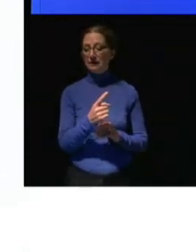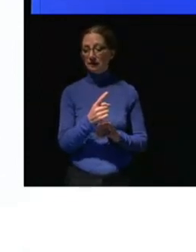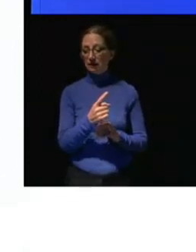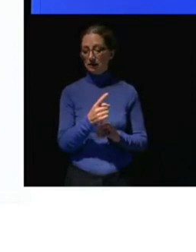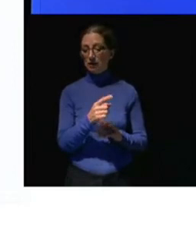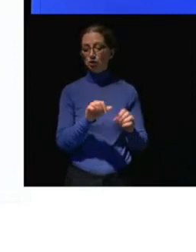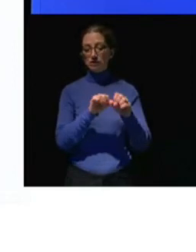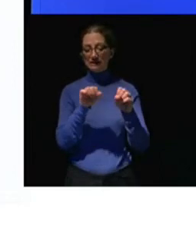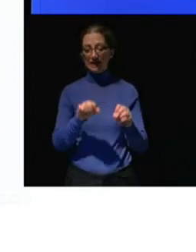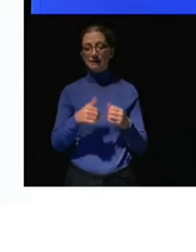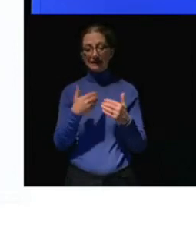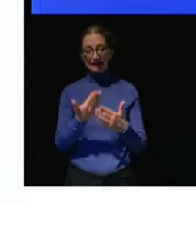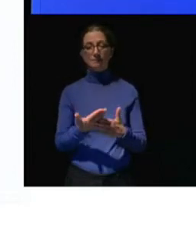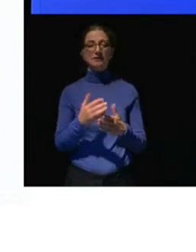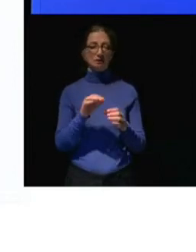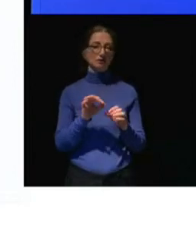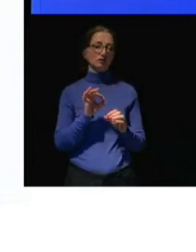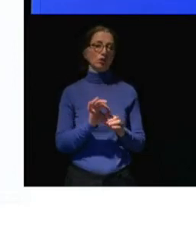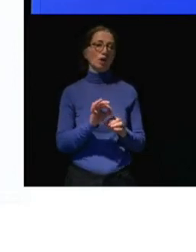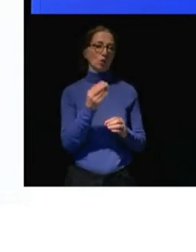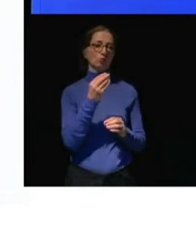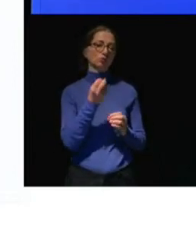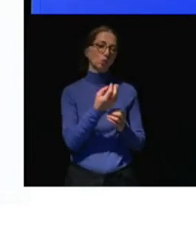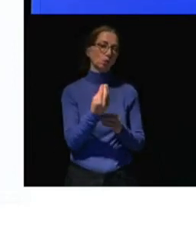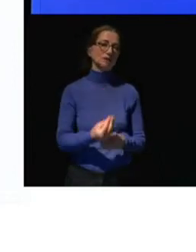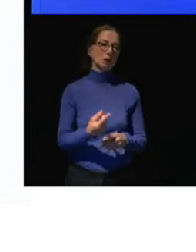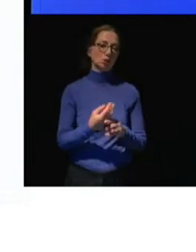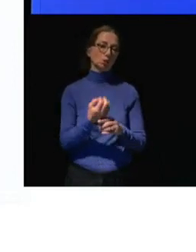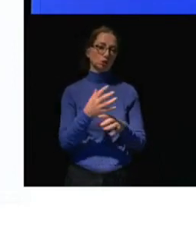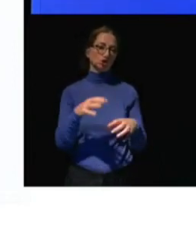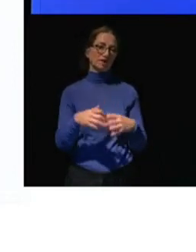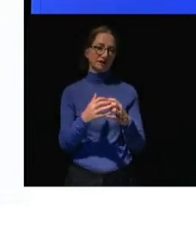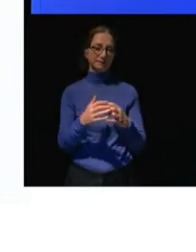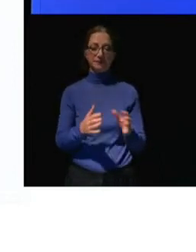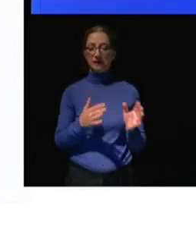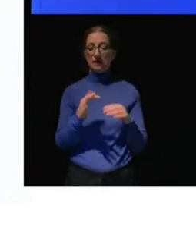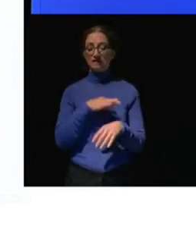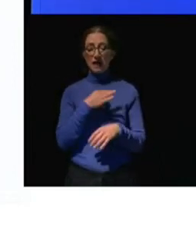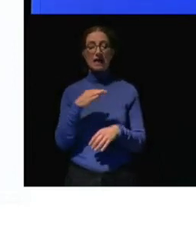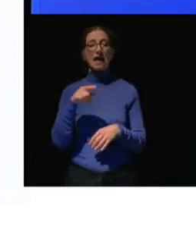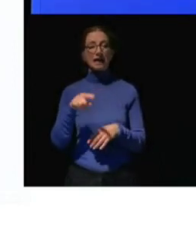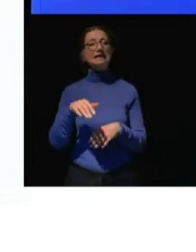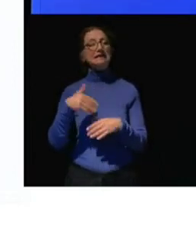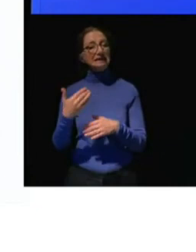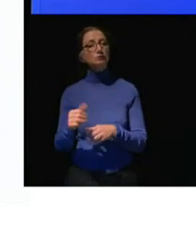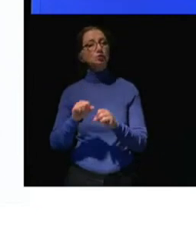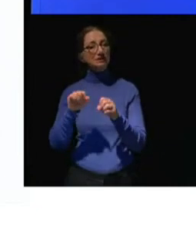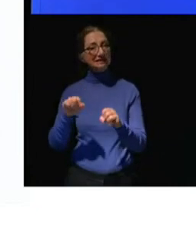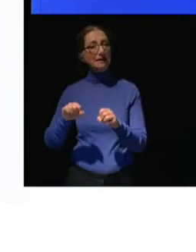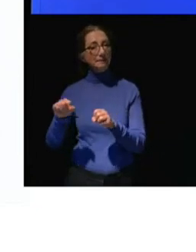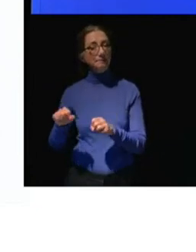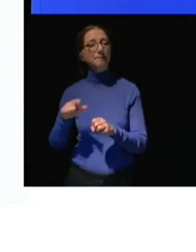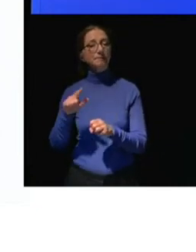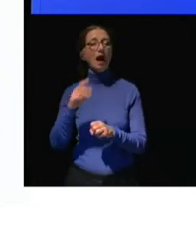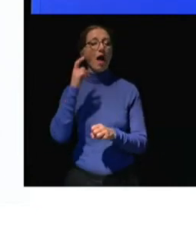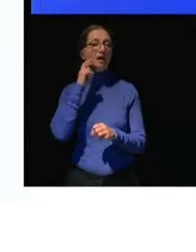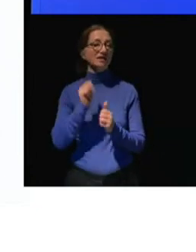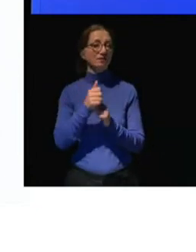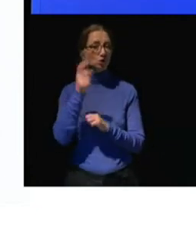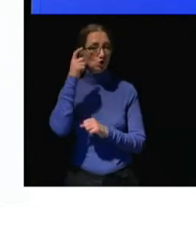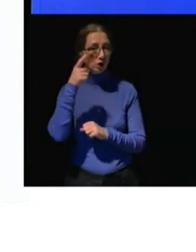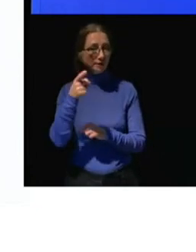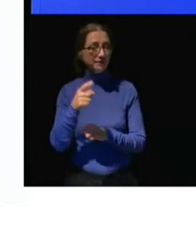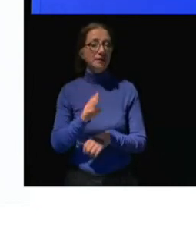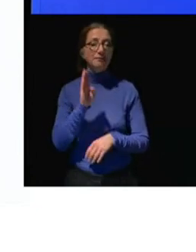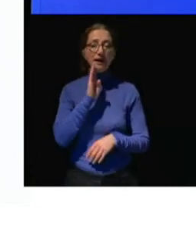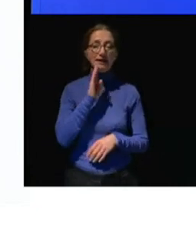gibt. In Frankreich und in Österreich gibt es Systeme für die Altersvorsorge von Künstlerinnen. In Belgien,